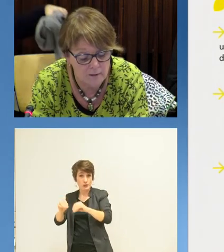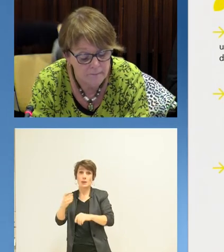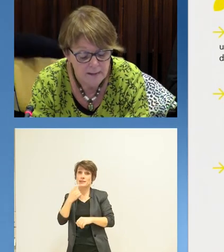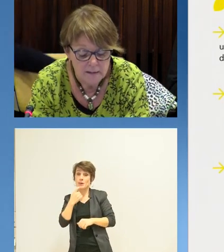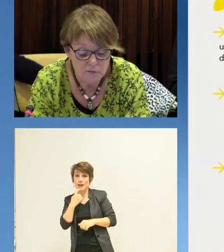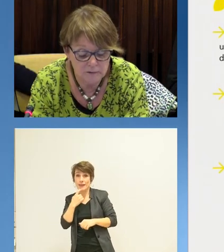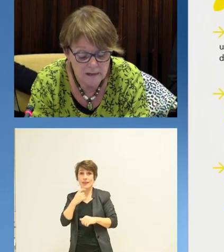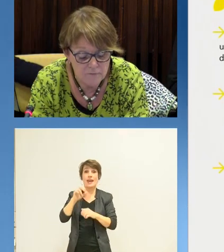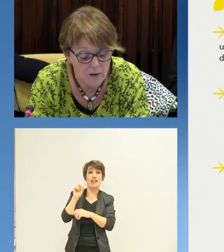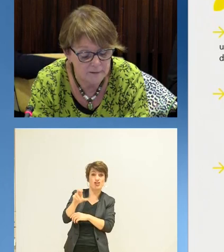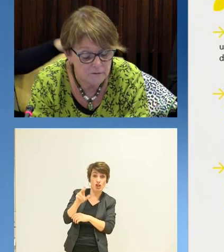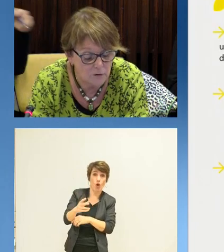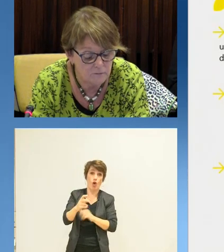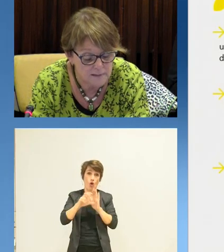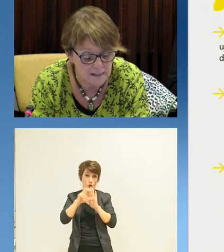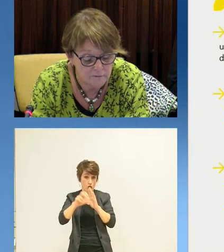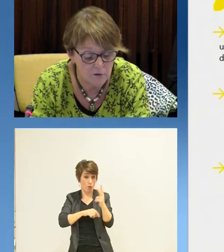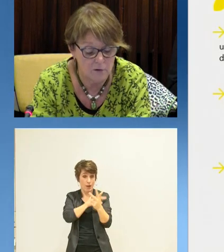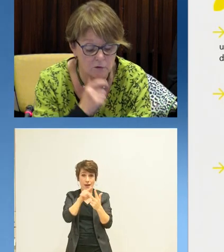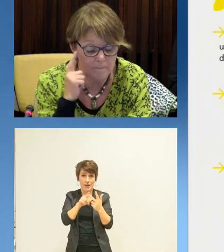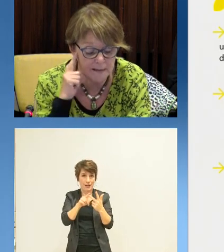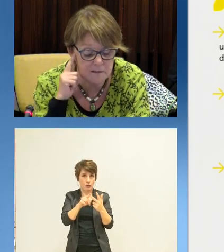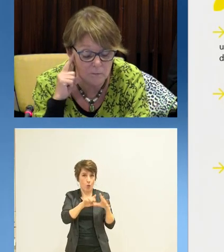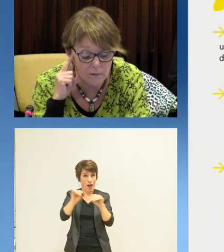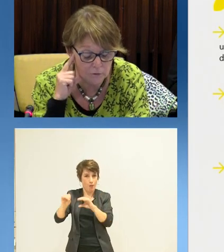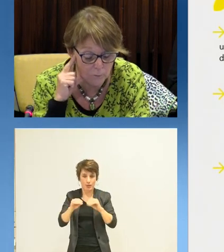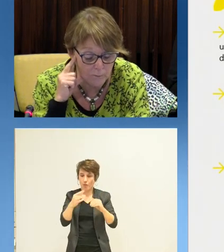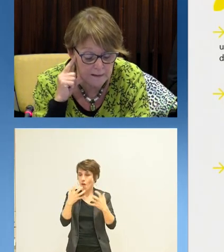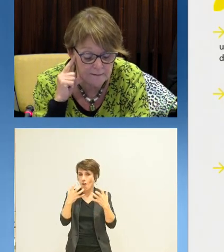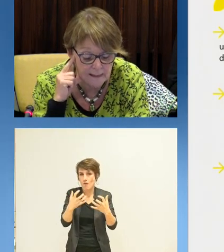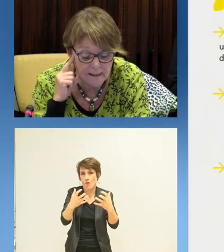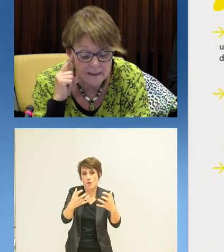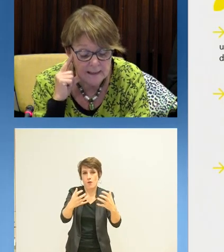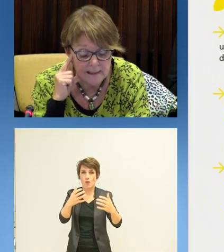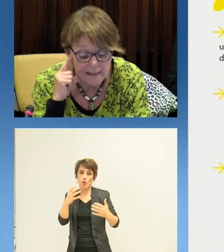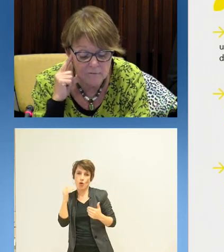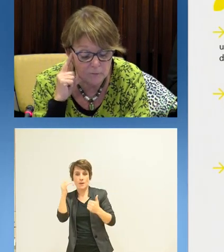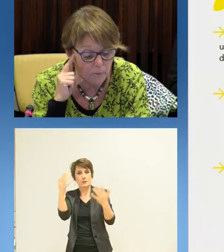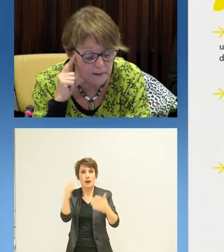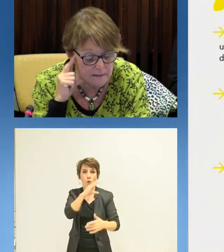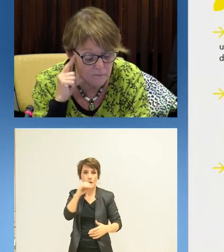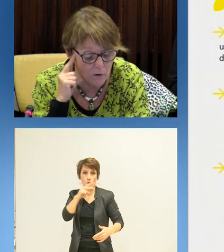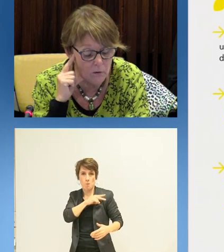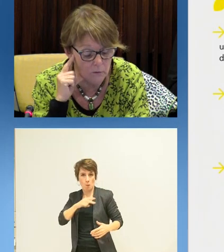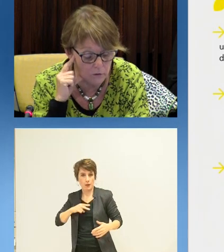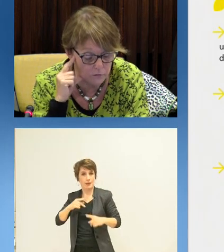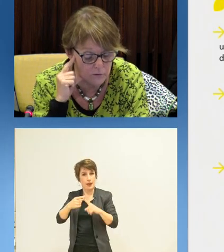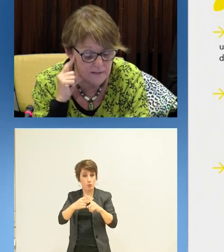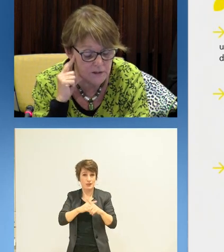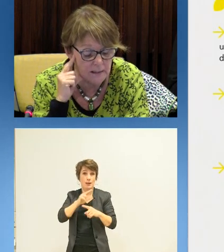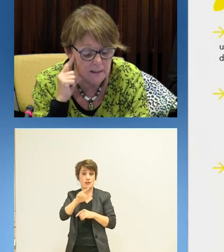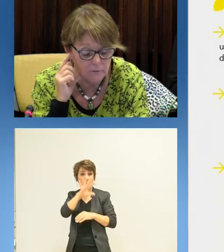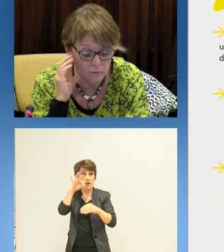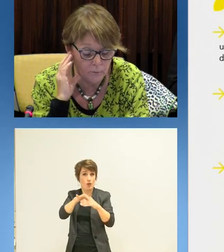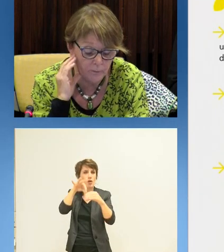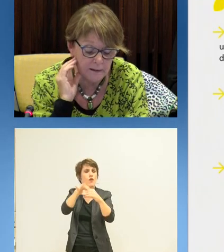grenoble sont à la fois en attente des acteurs comme par exemple les copropriétaires lesquels votre progressivement lors de leur